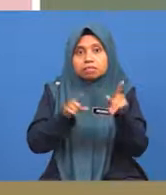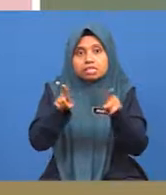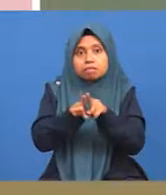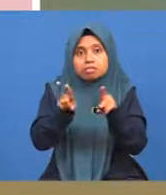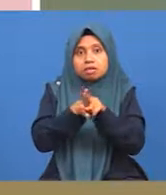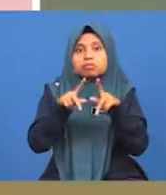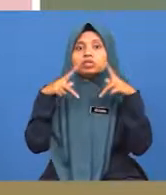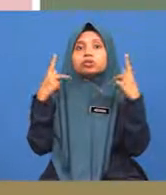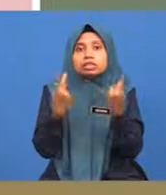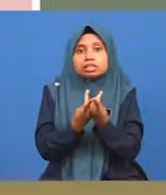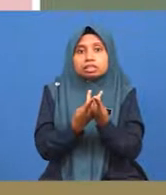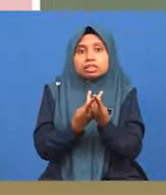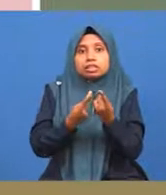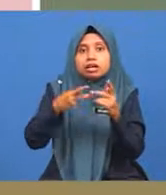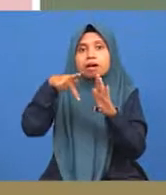bersama-sama keluarga.